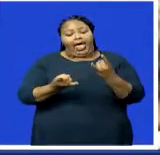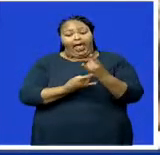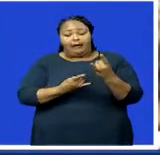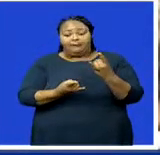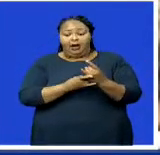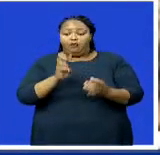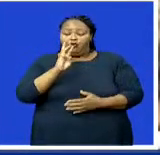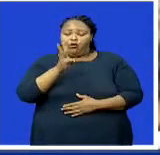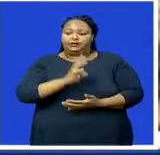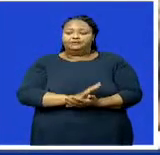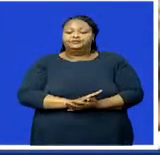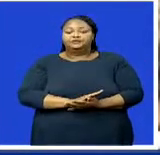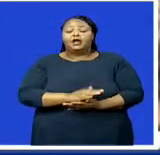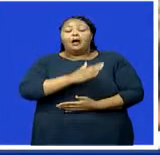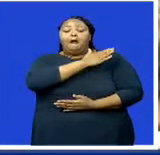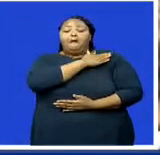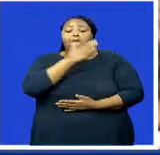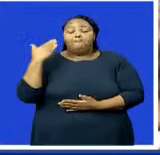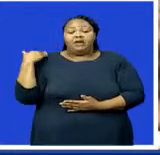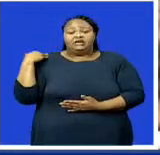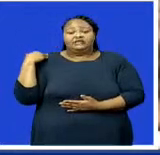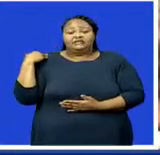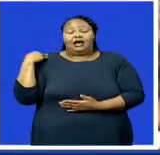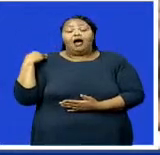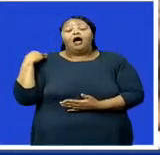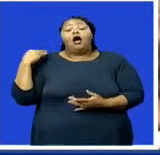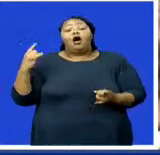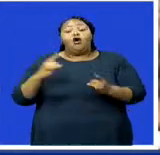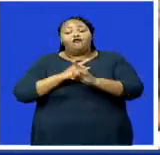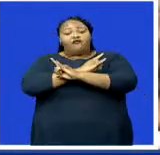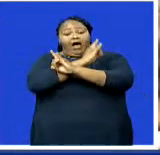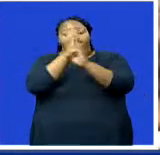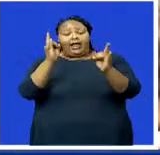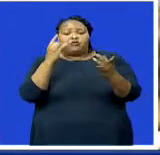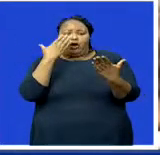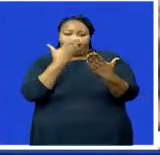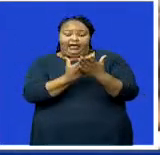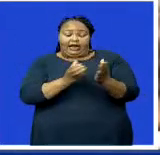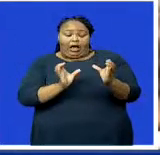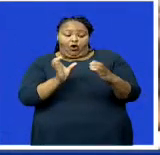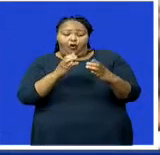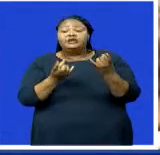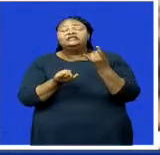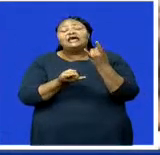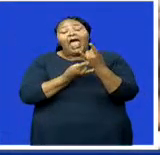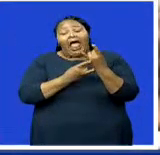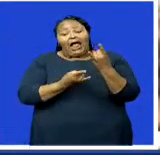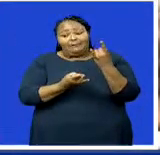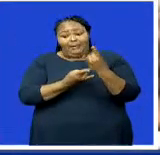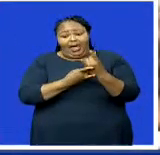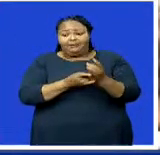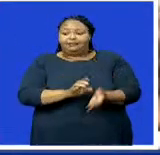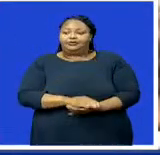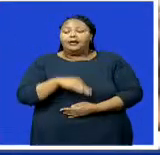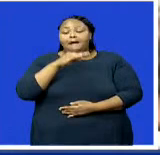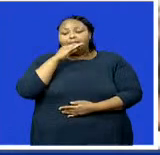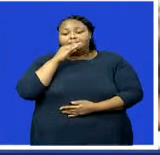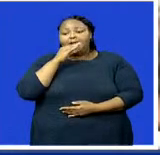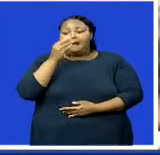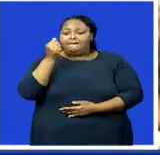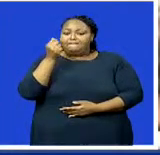ewu resource mobilization lekelelanza sichakelele imali lengcash ayihambe yawubhadala lawo ma